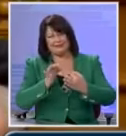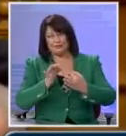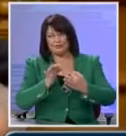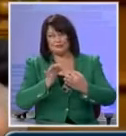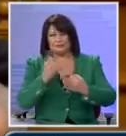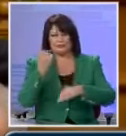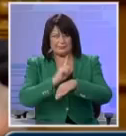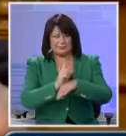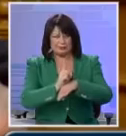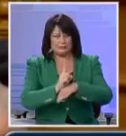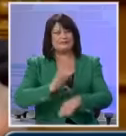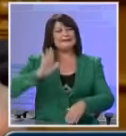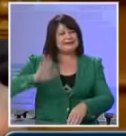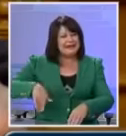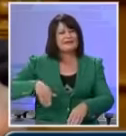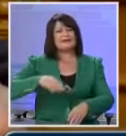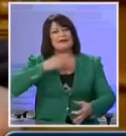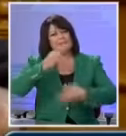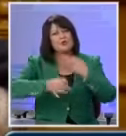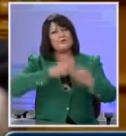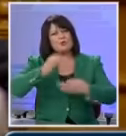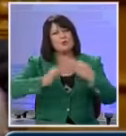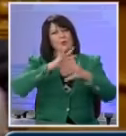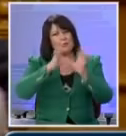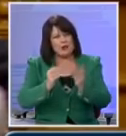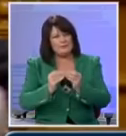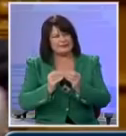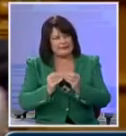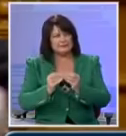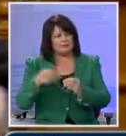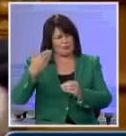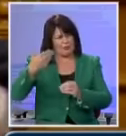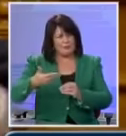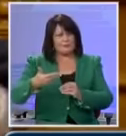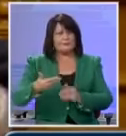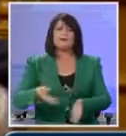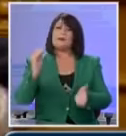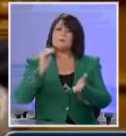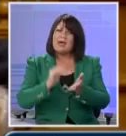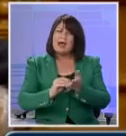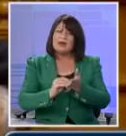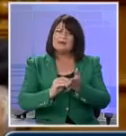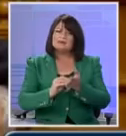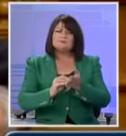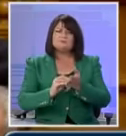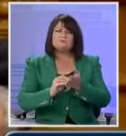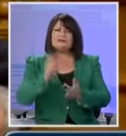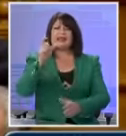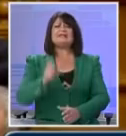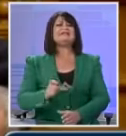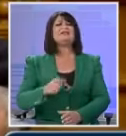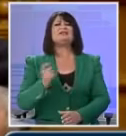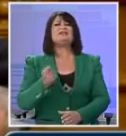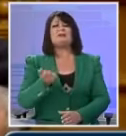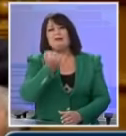δυνατότητα στην τελική μου ομιλία να αναφερθώ σε αυτά είναι διότι για άλλη μια φορά προβήκαμε σε ένα